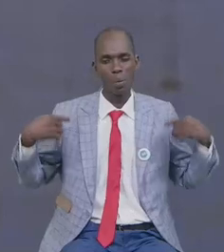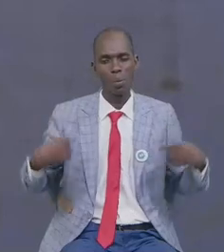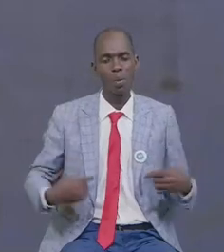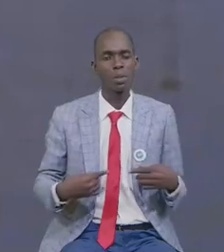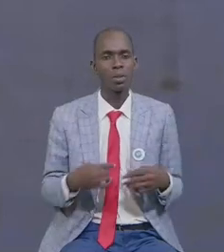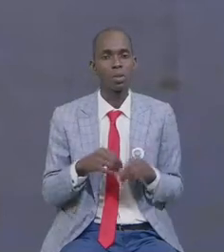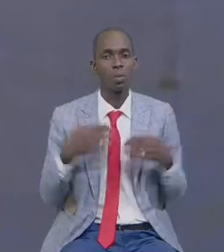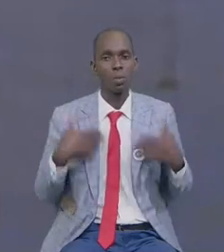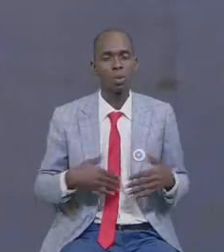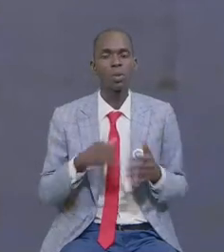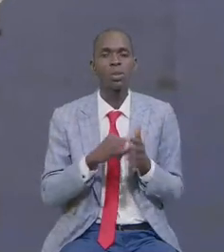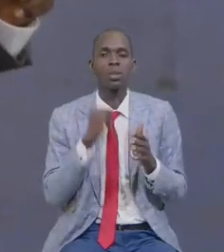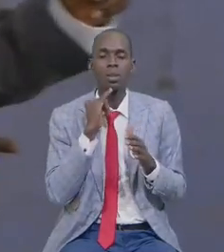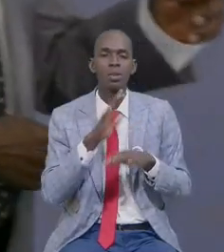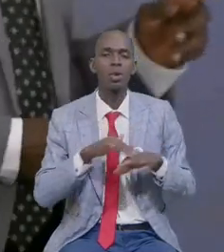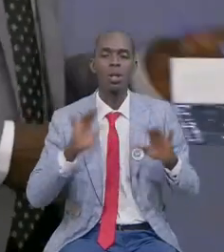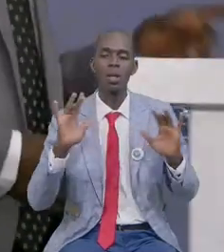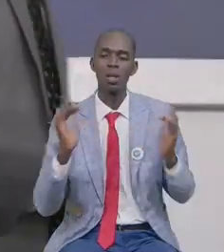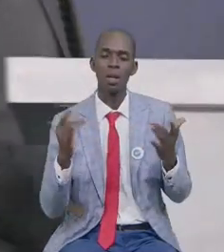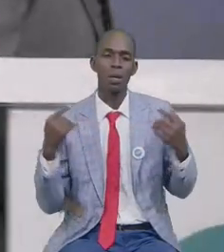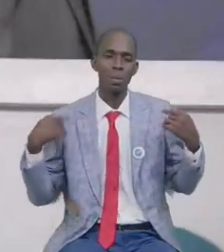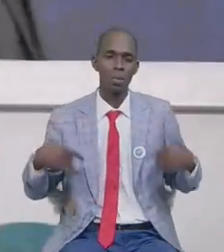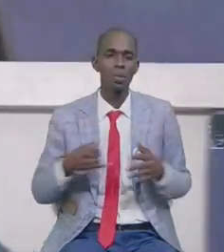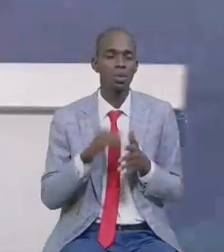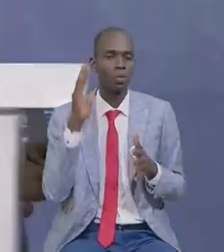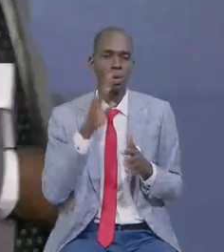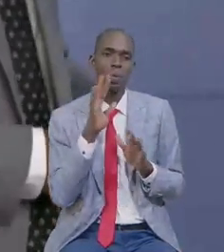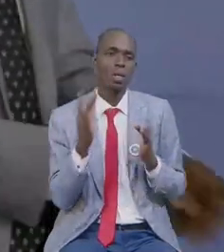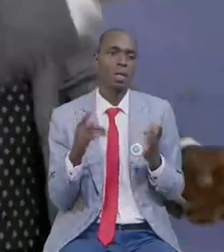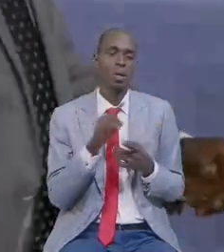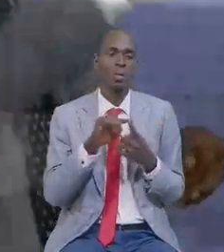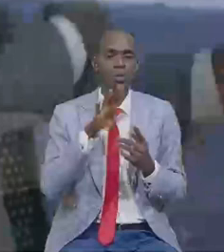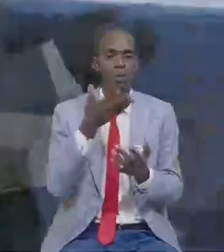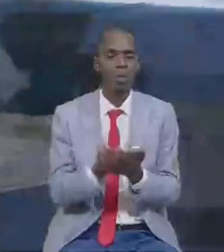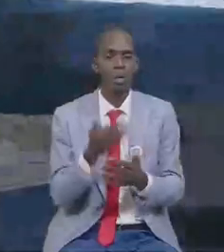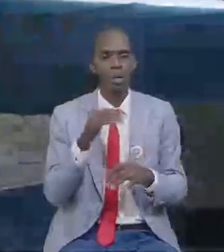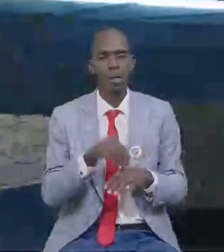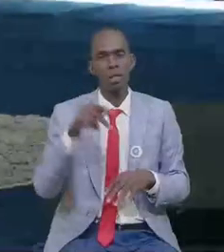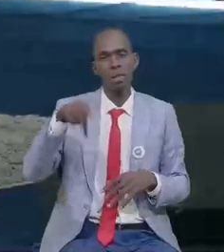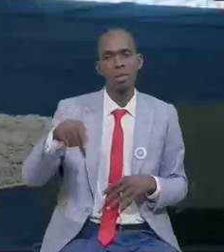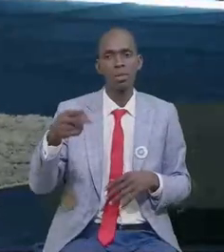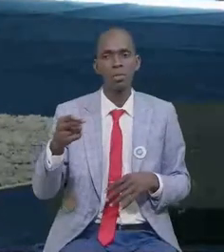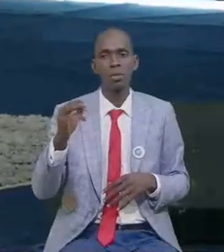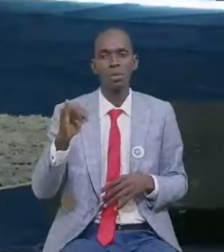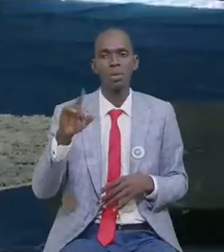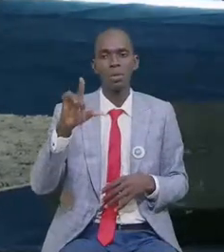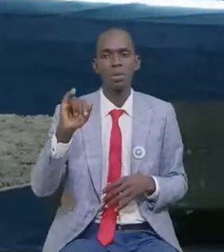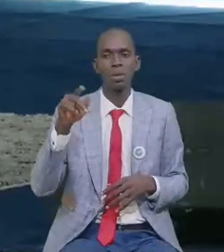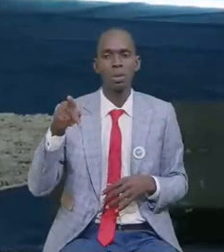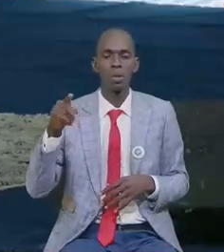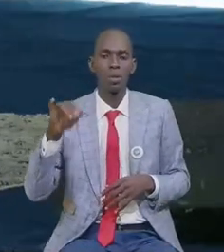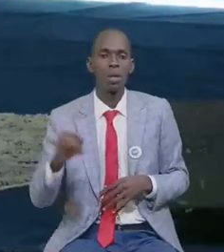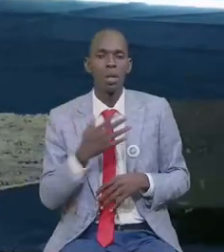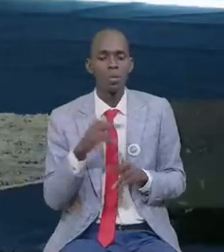affliction, ce serait légère. Et quand vous allez à Philippe, et on vous bat, on vous jette dans la